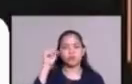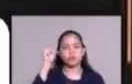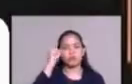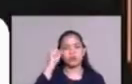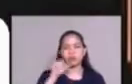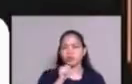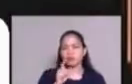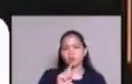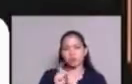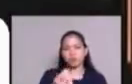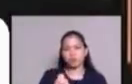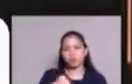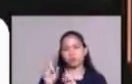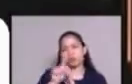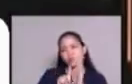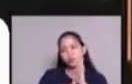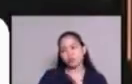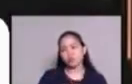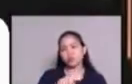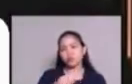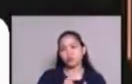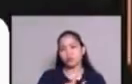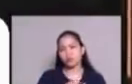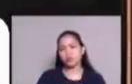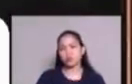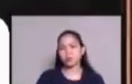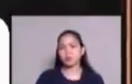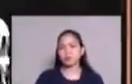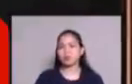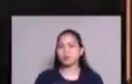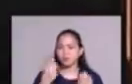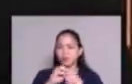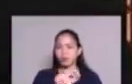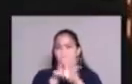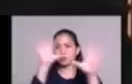hindi binago ng Kamara ang panukalang budget. Let